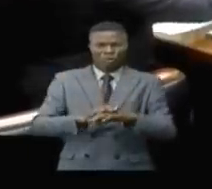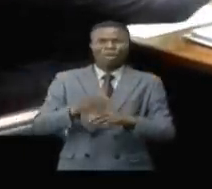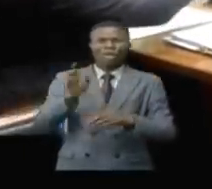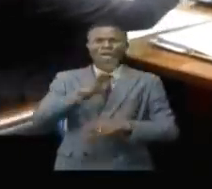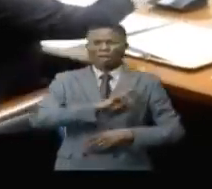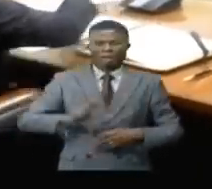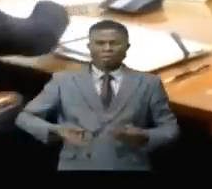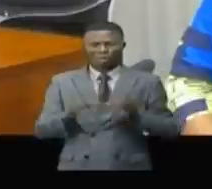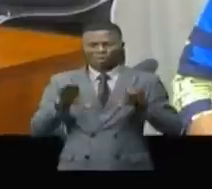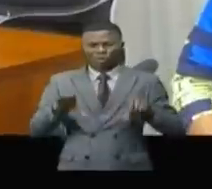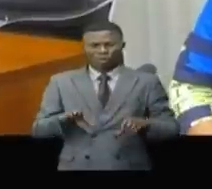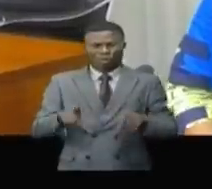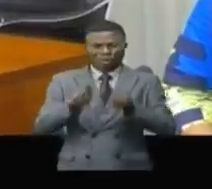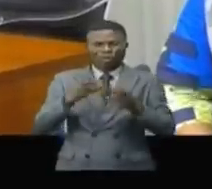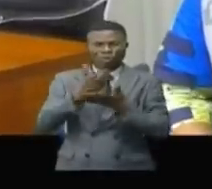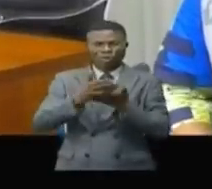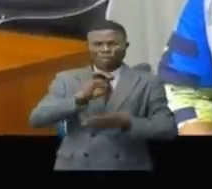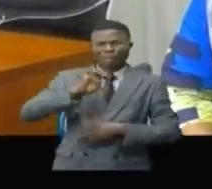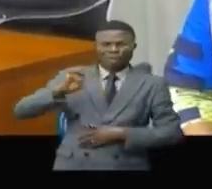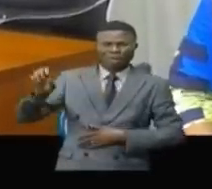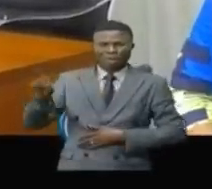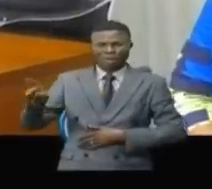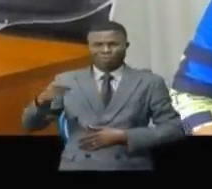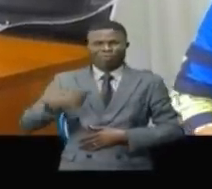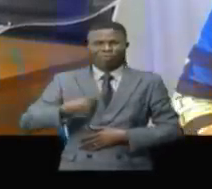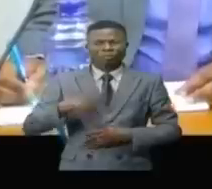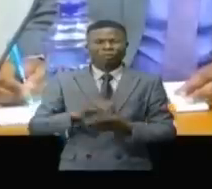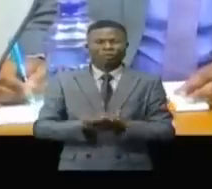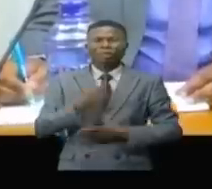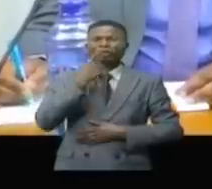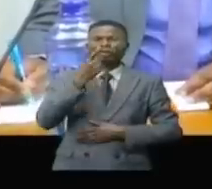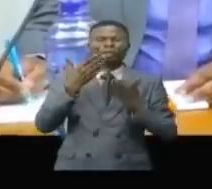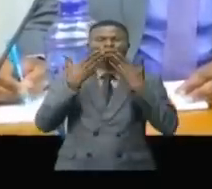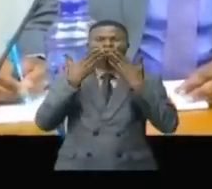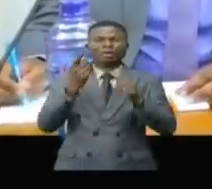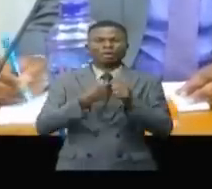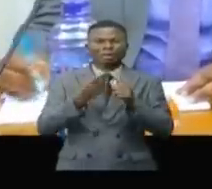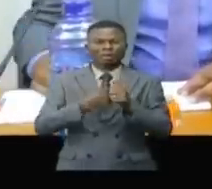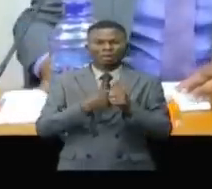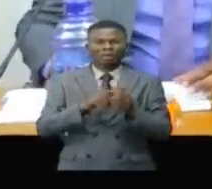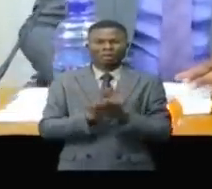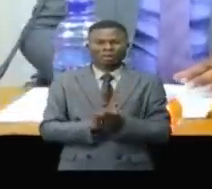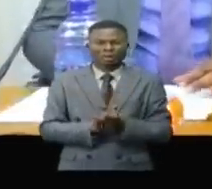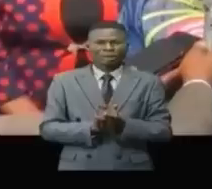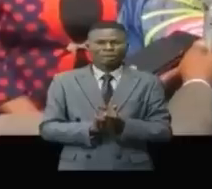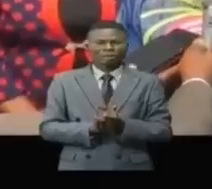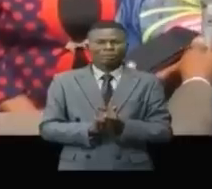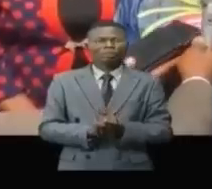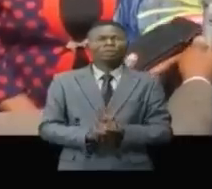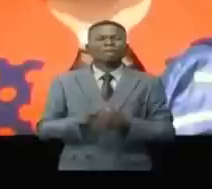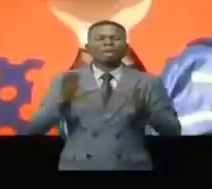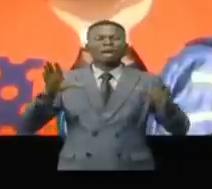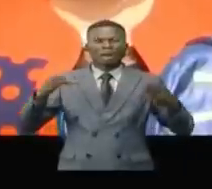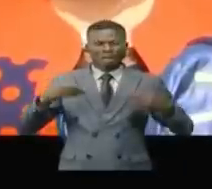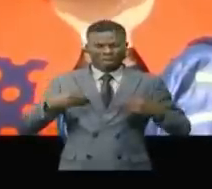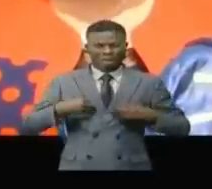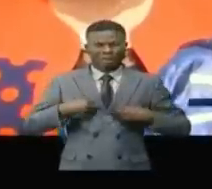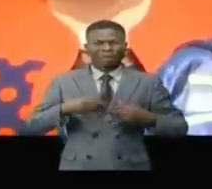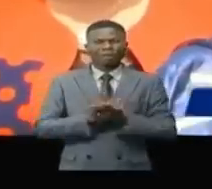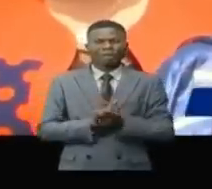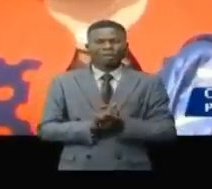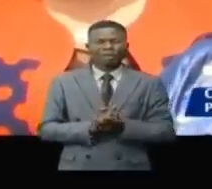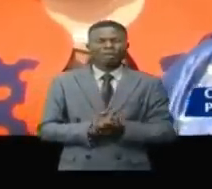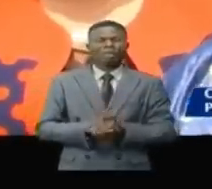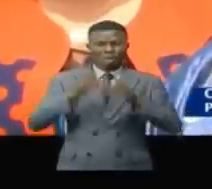dans l'Est de la République démocratique du Congo. Je voudrais remercier la disponibilité du Premier ministre à avoir